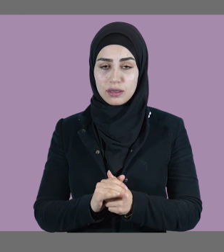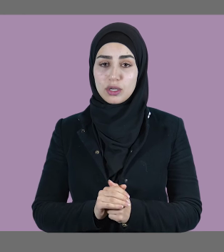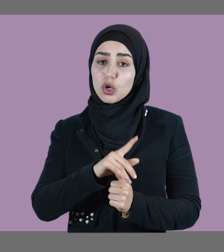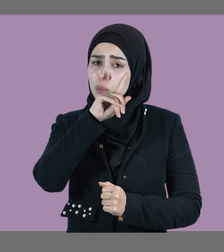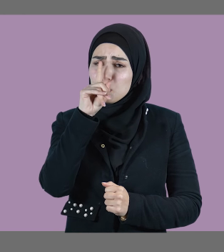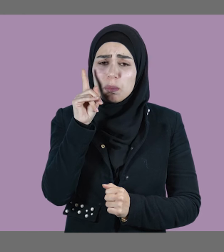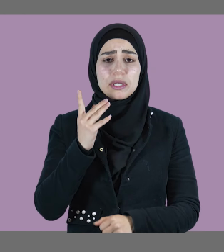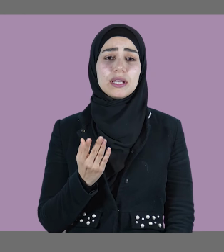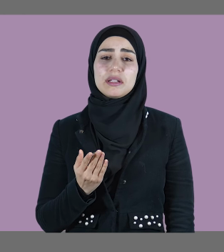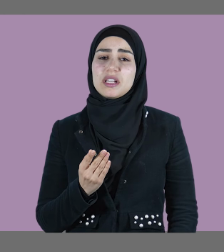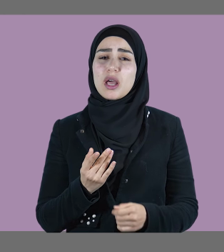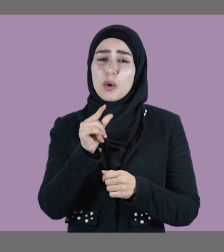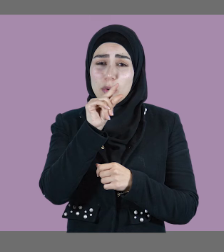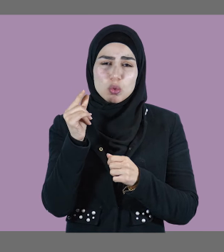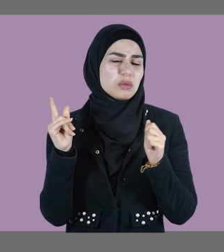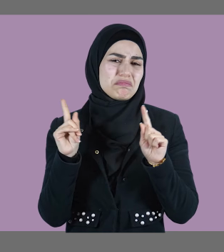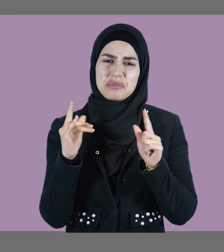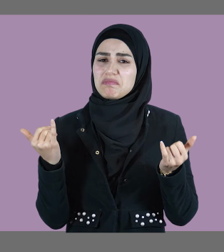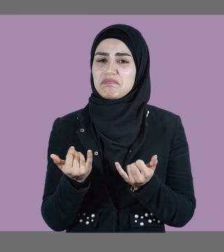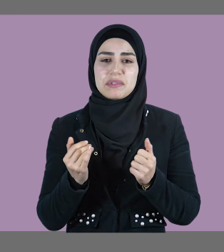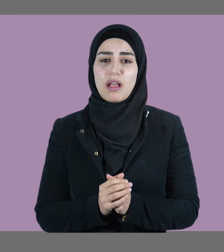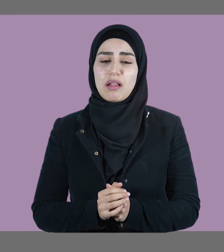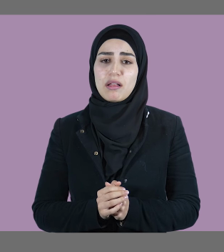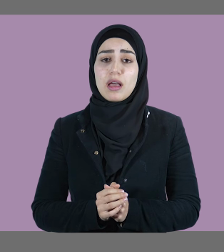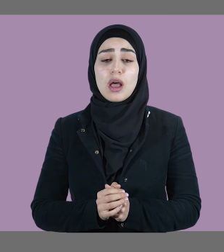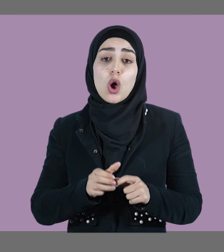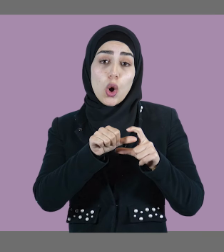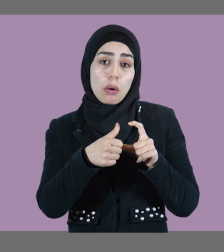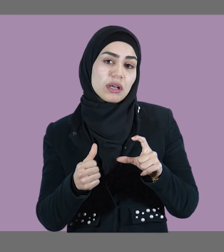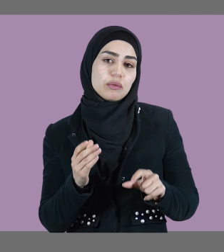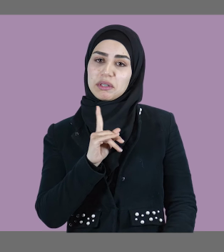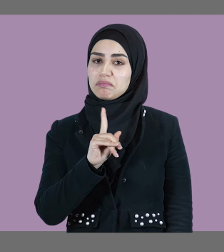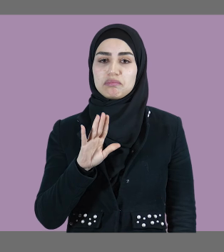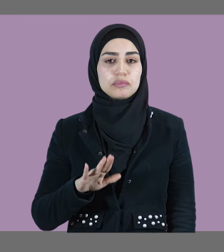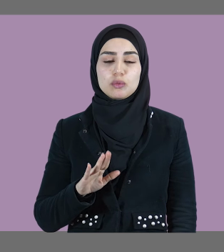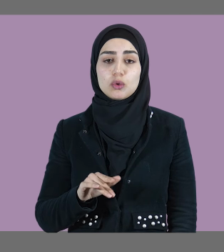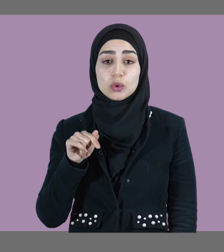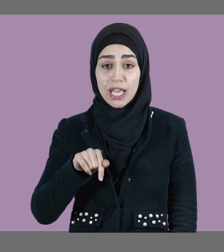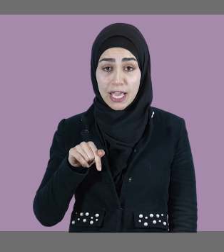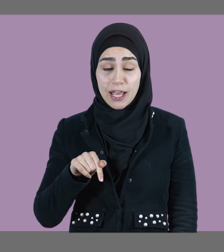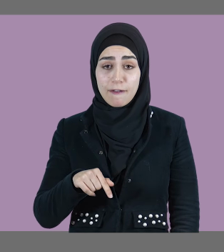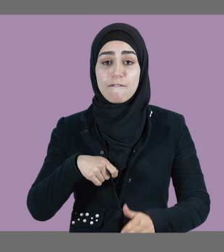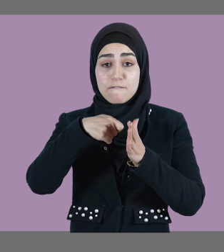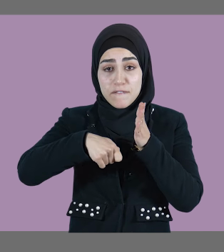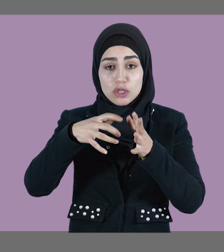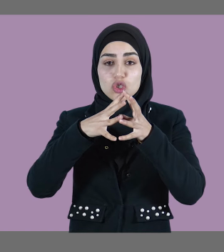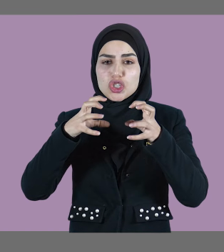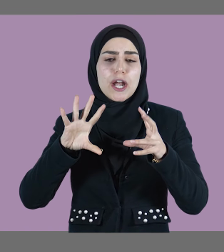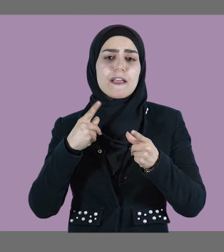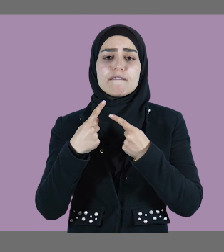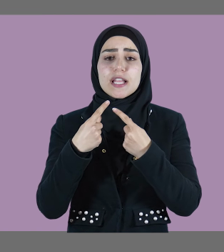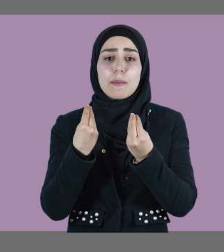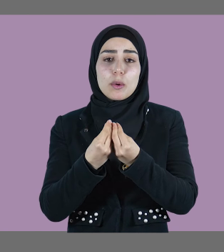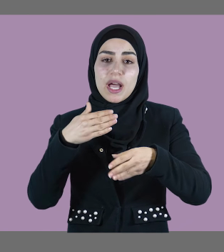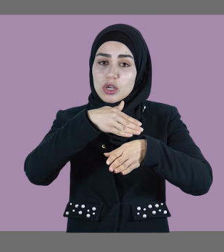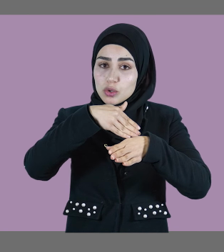حالياً، ممكن ما يكون الموضوع سهل والأدوات مش متوفرة عننا رح نشرح بهذا الفيديو عن طريقة